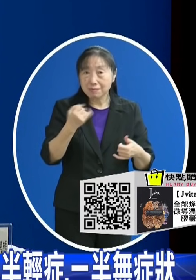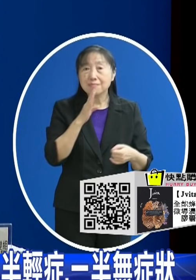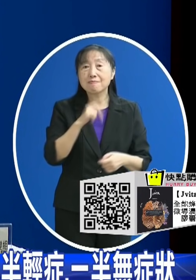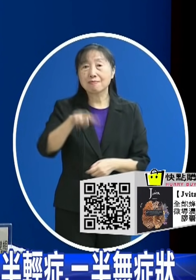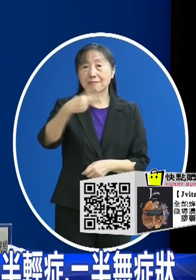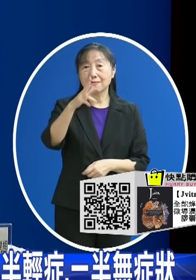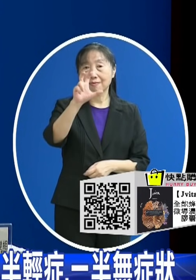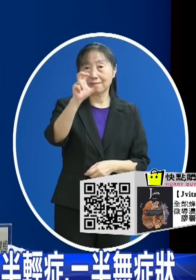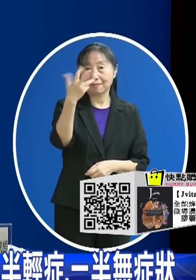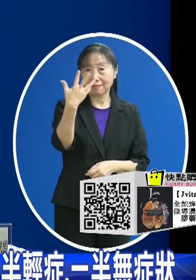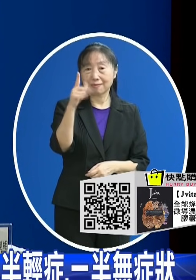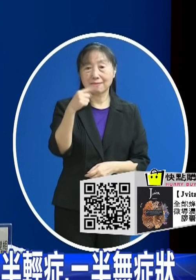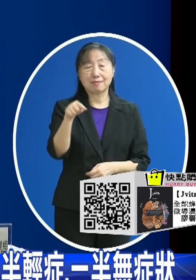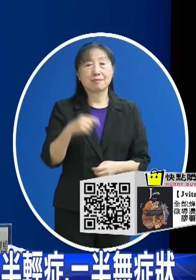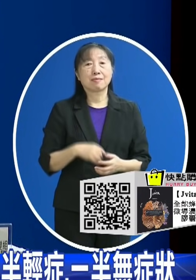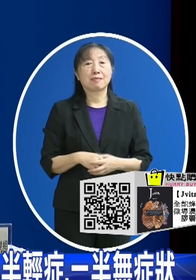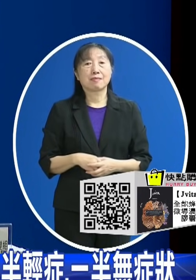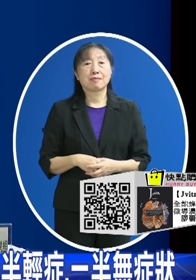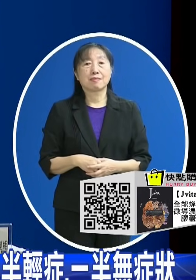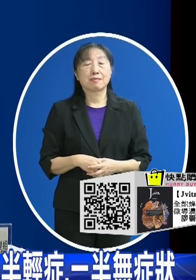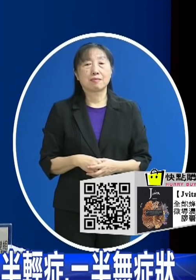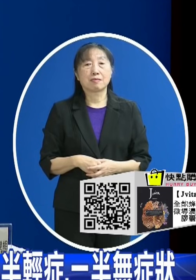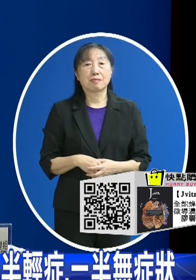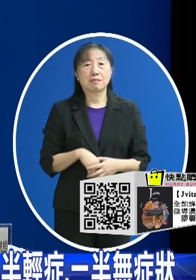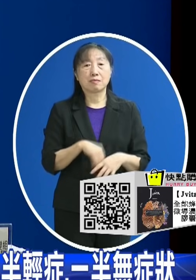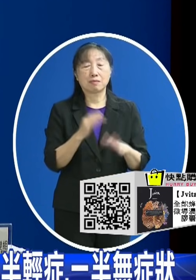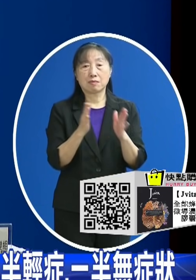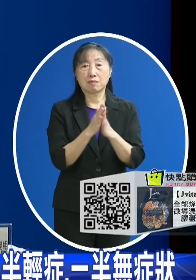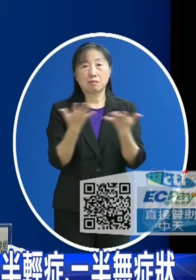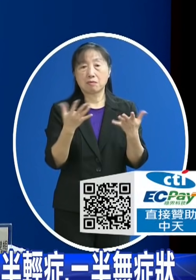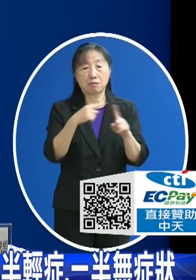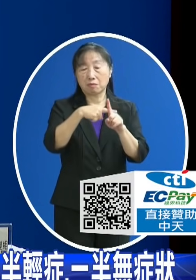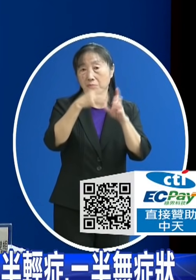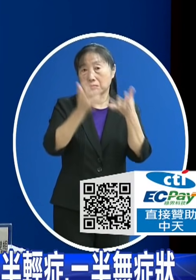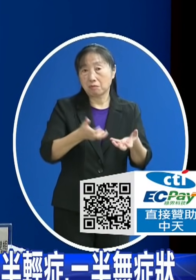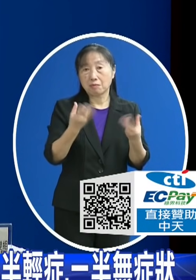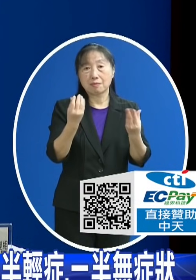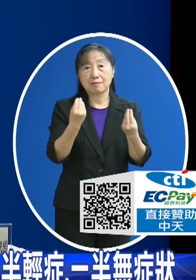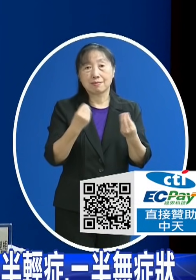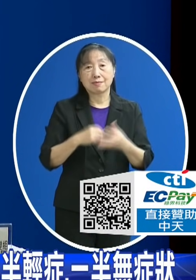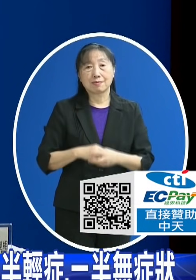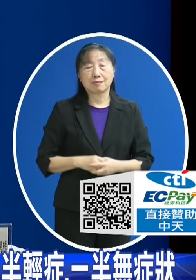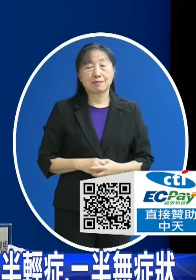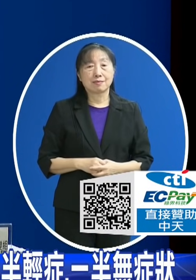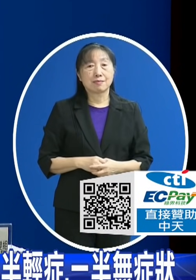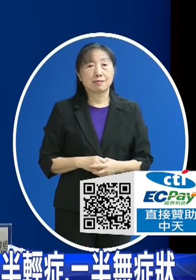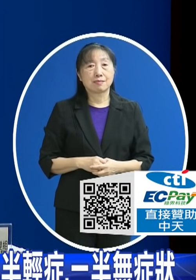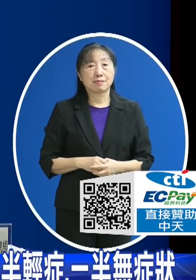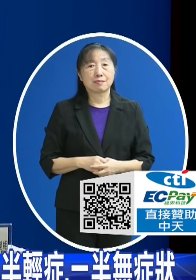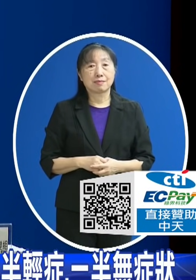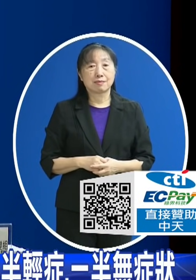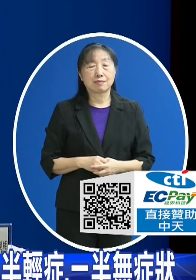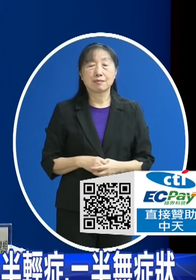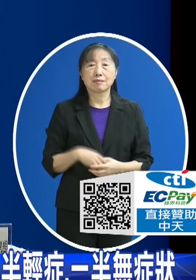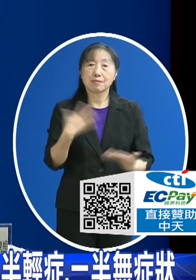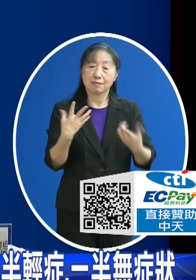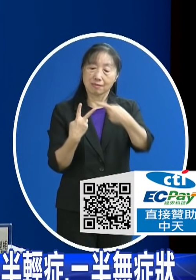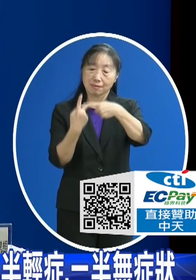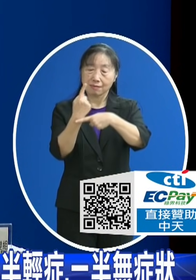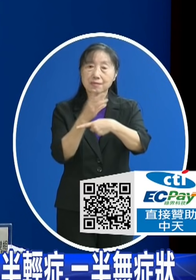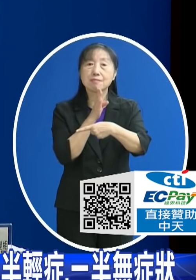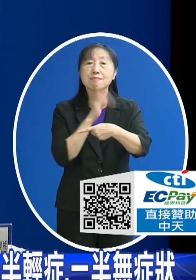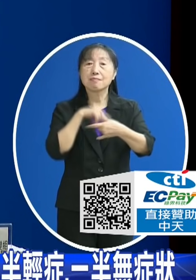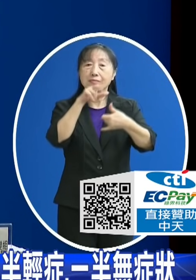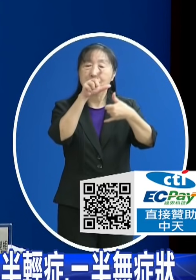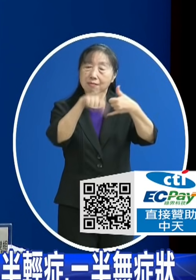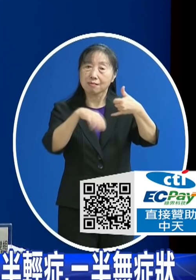了278例哈，目前也还是没有观察到有这个重症的个案。那这个大概一半是这个